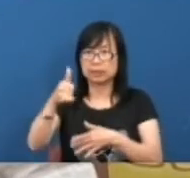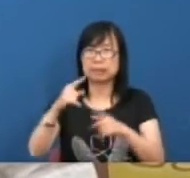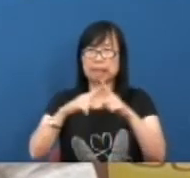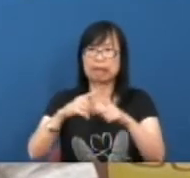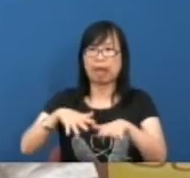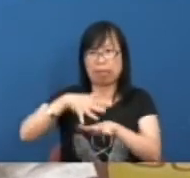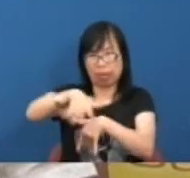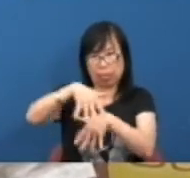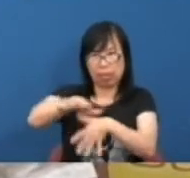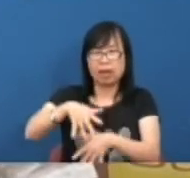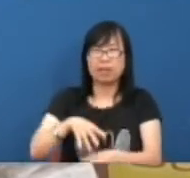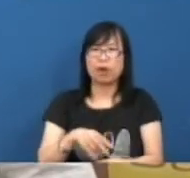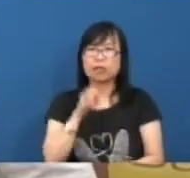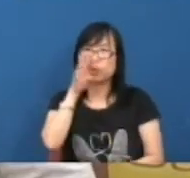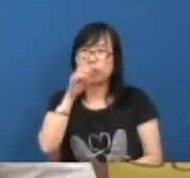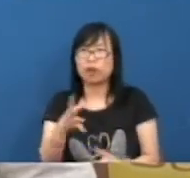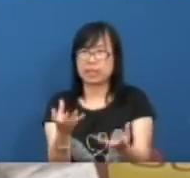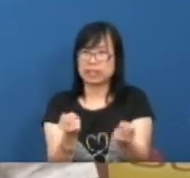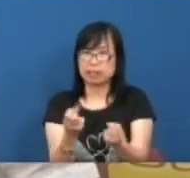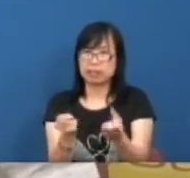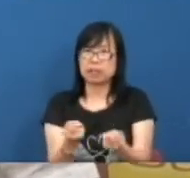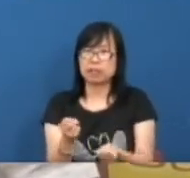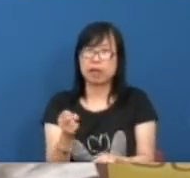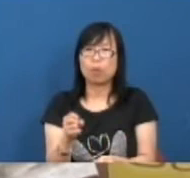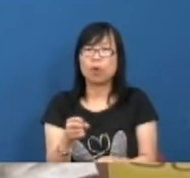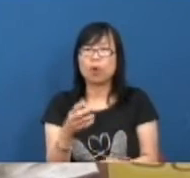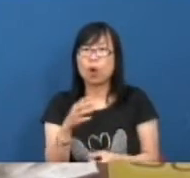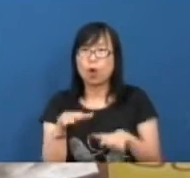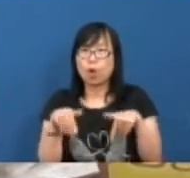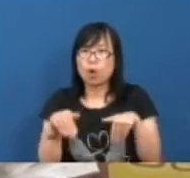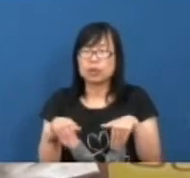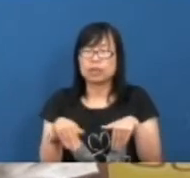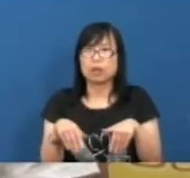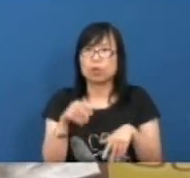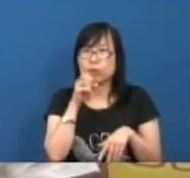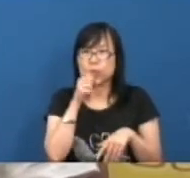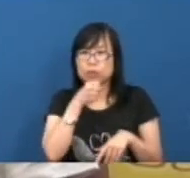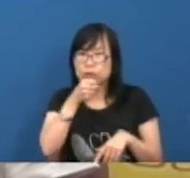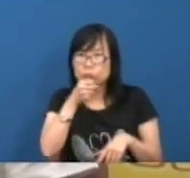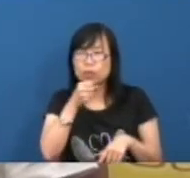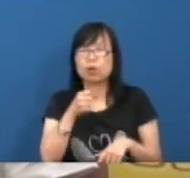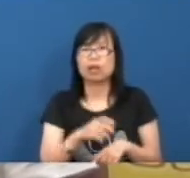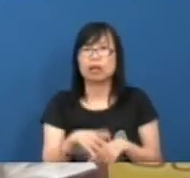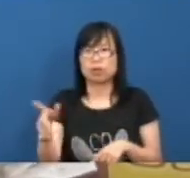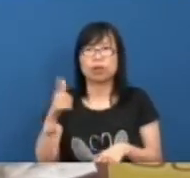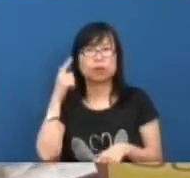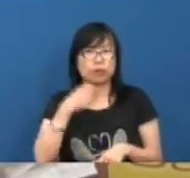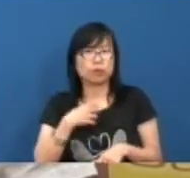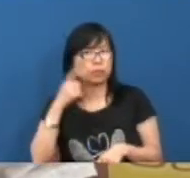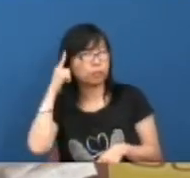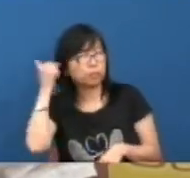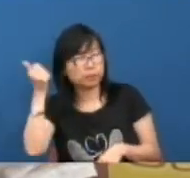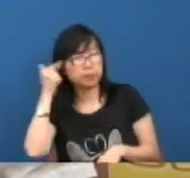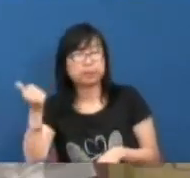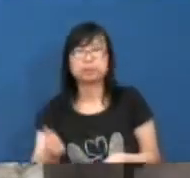少消息，接受啲澳洲傳媒訪問咧，就話可能會復建居屋咁樣，即係所以其實都聰明㗎。係 啊，不過